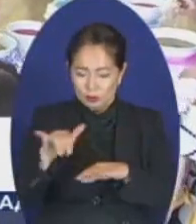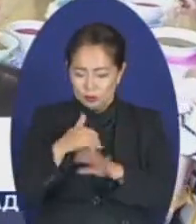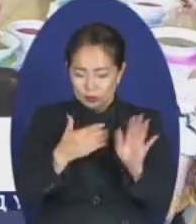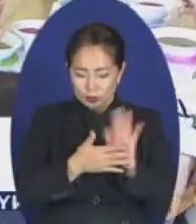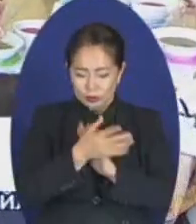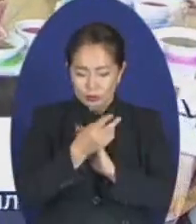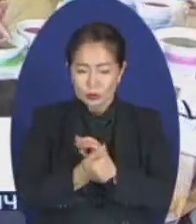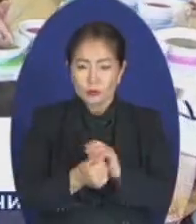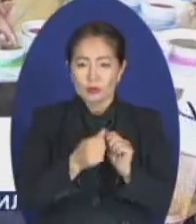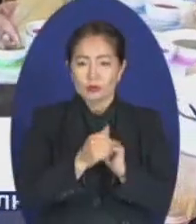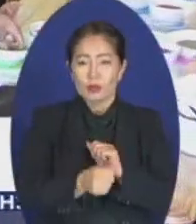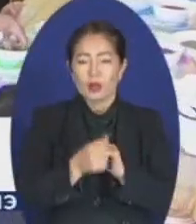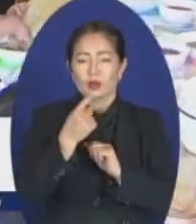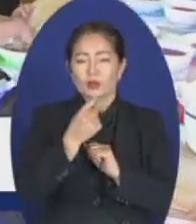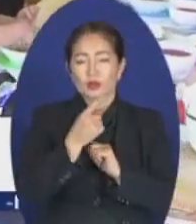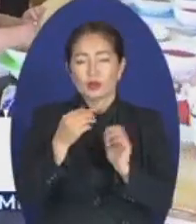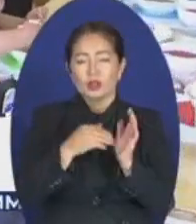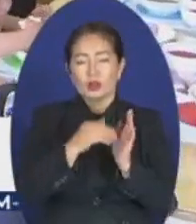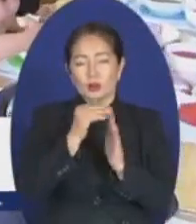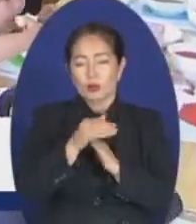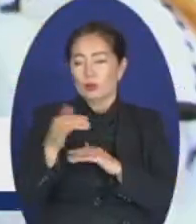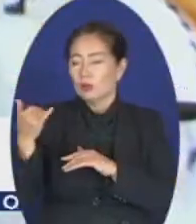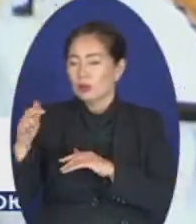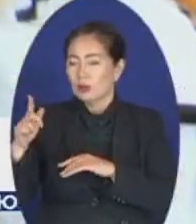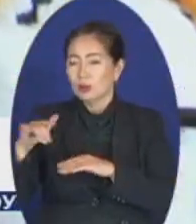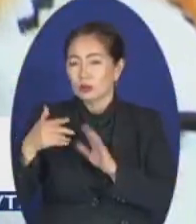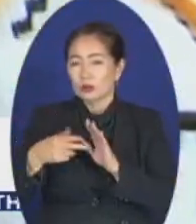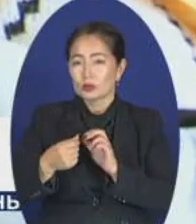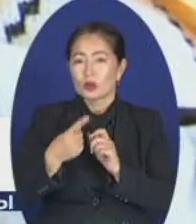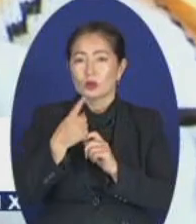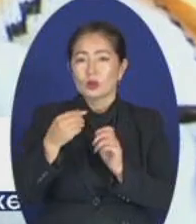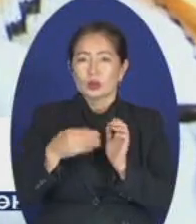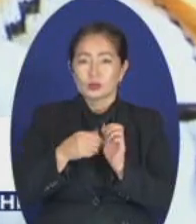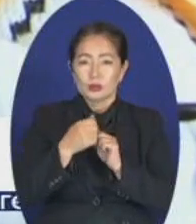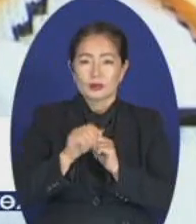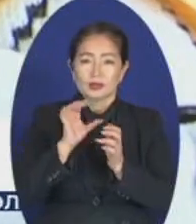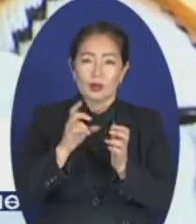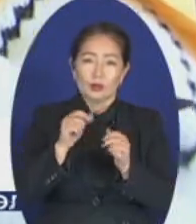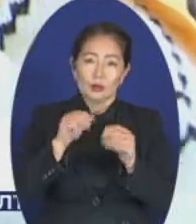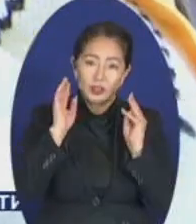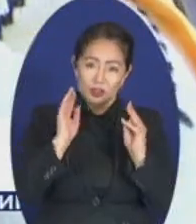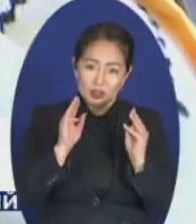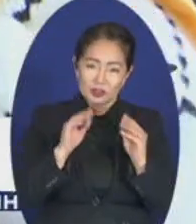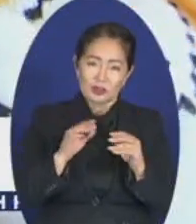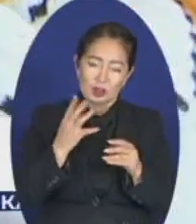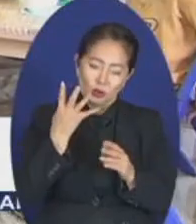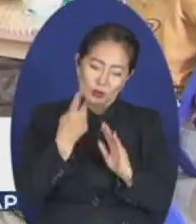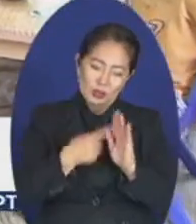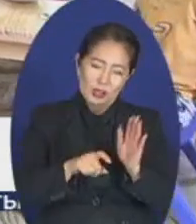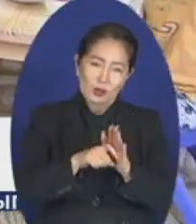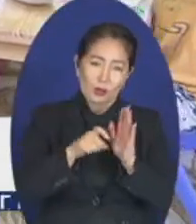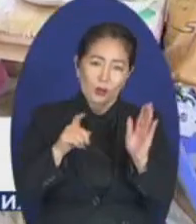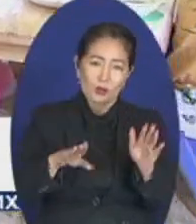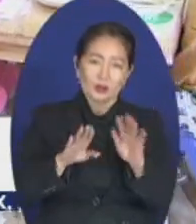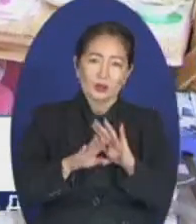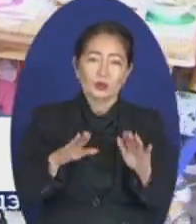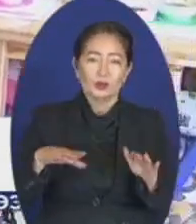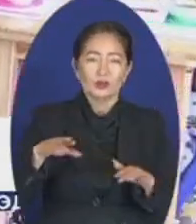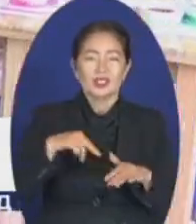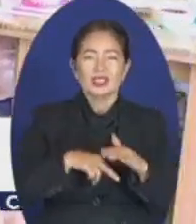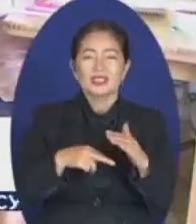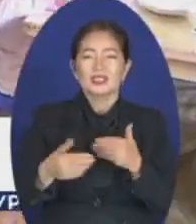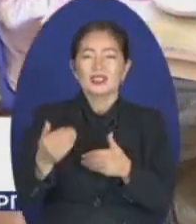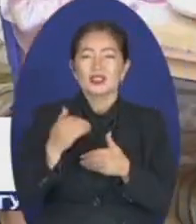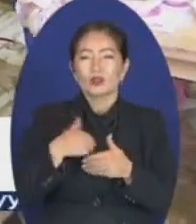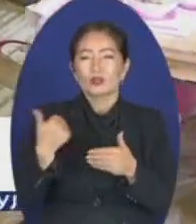улсын төсвөөс 100 тэрбум, нийслэлийн төсвөөс 100 тэрбум төгрөг гаргаж санхүүжилтийг шийдвэрлсэн. Үр дүнд нь 4 сарын хугацаанд хүүхдүүд